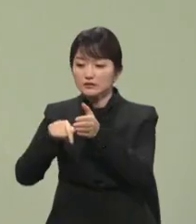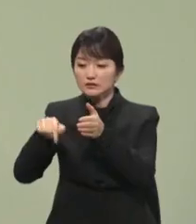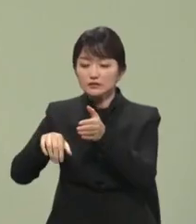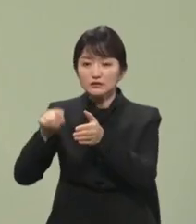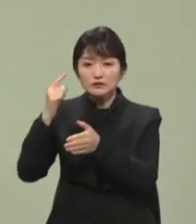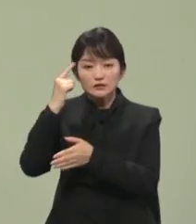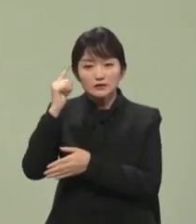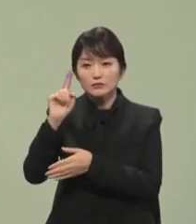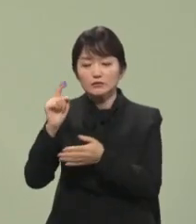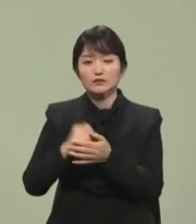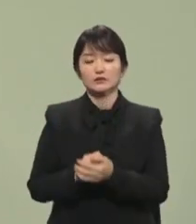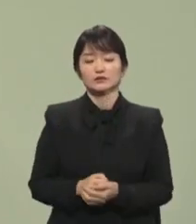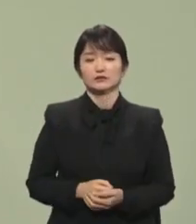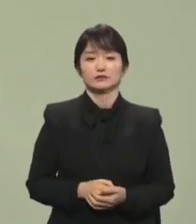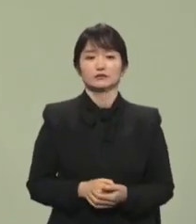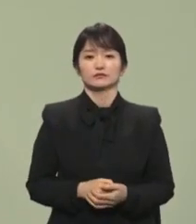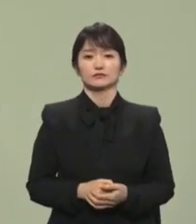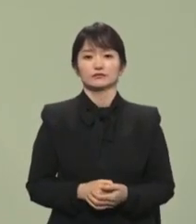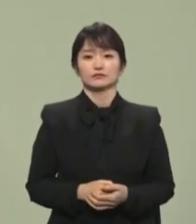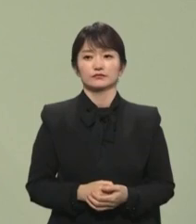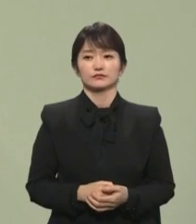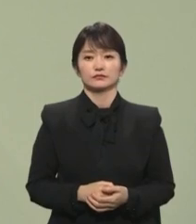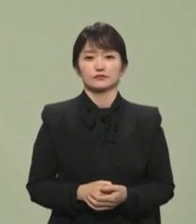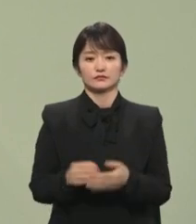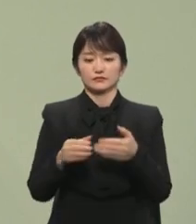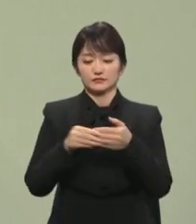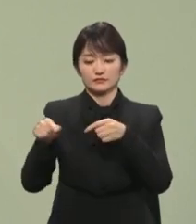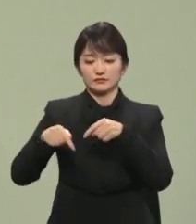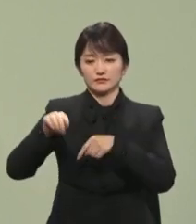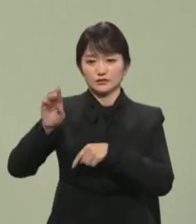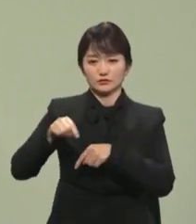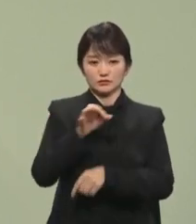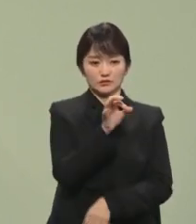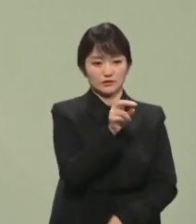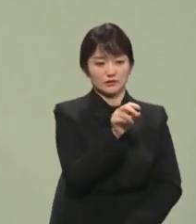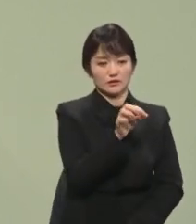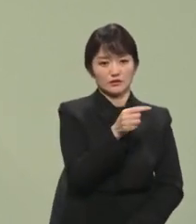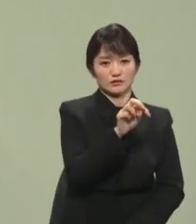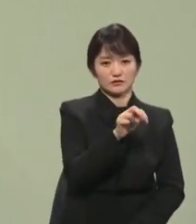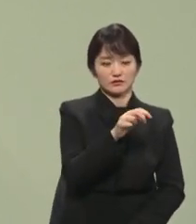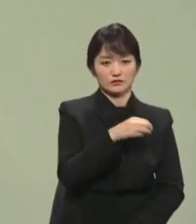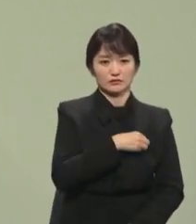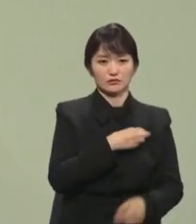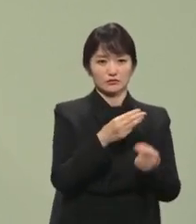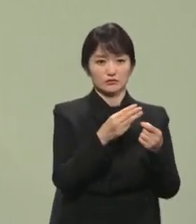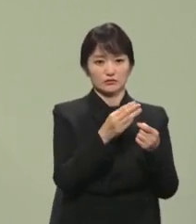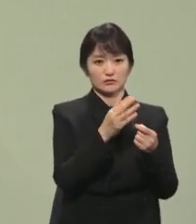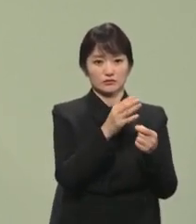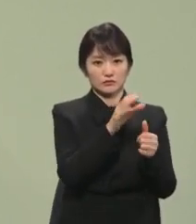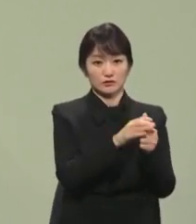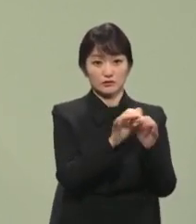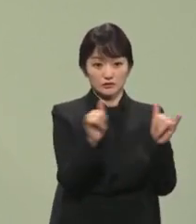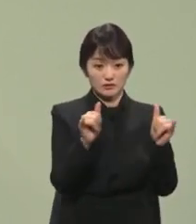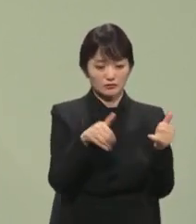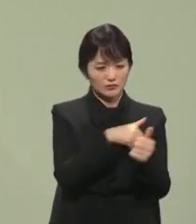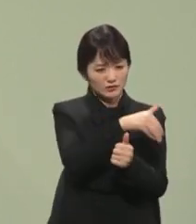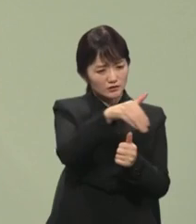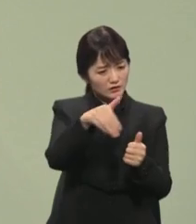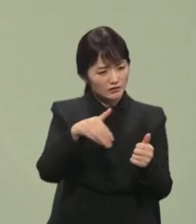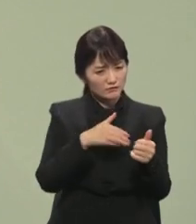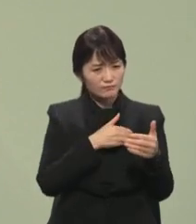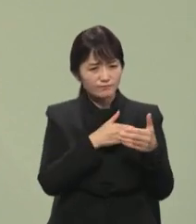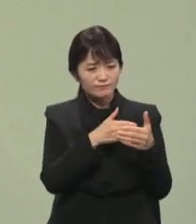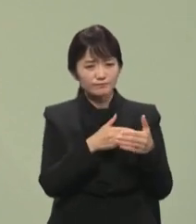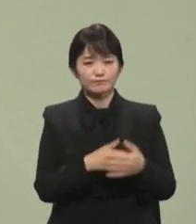말아야 되냐라는 것은 굉장히 지금 이제 지도부라고 영남권 다선 의원들은 굉장히 심각한 문제가 됩니다 왜냐하면은 지역구를 비워 줬으면